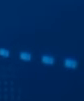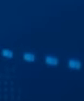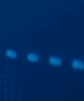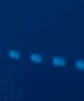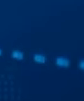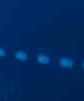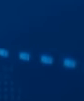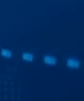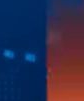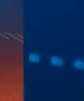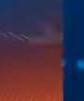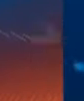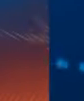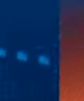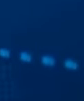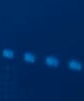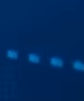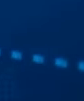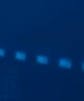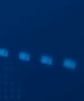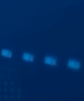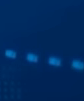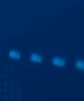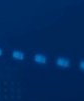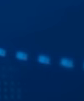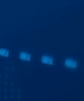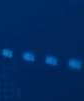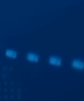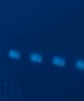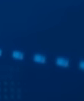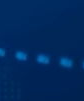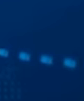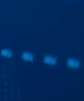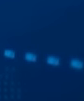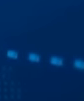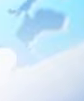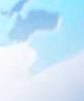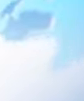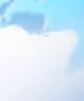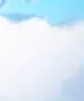теңге 56 тиын. Қытай юані 51 теңге 23 тиын.